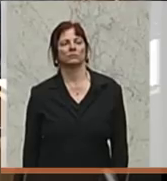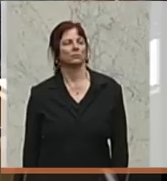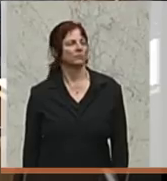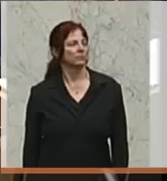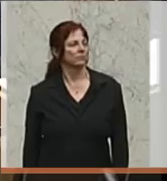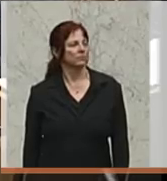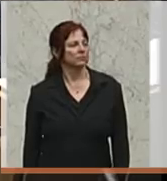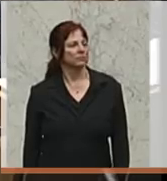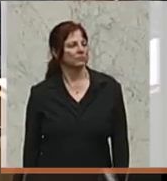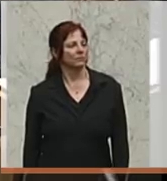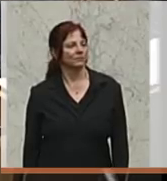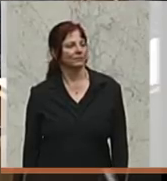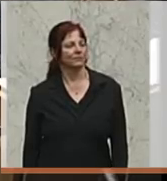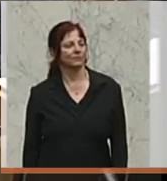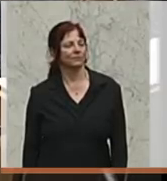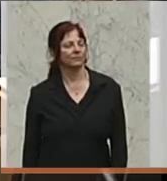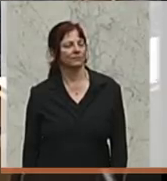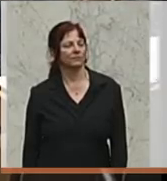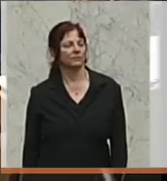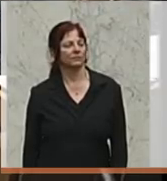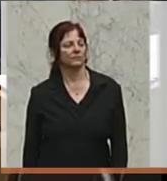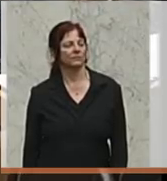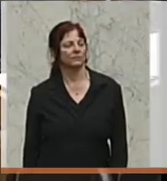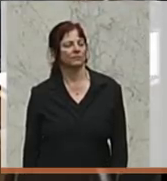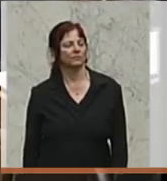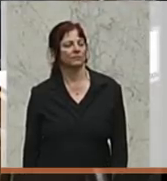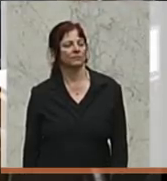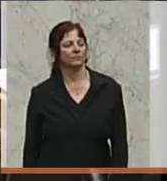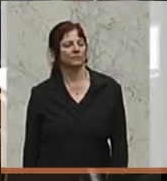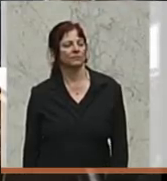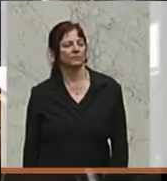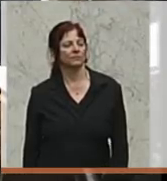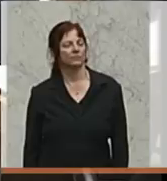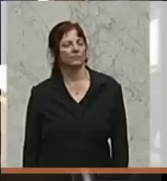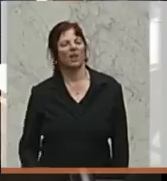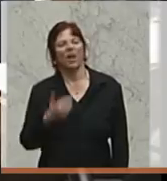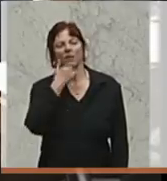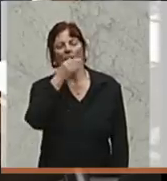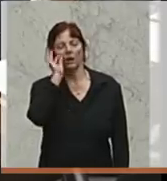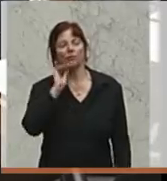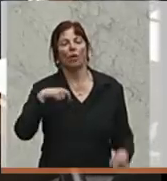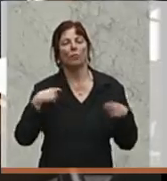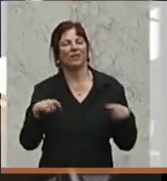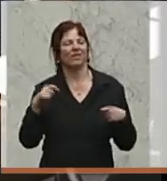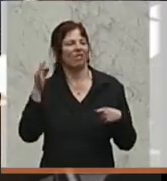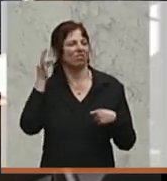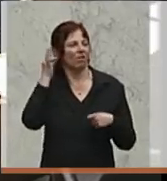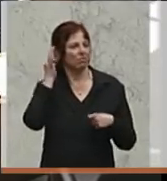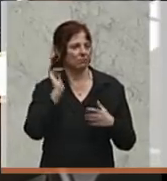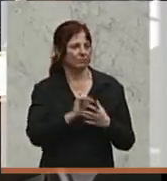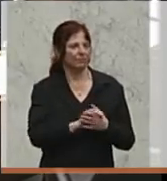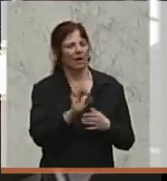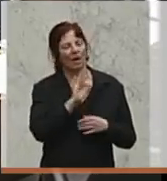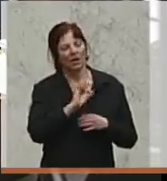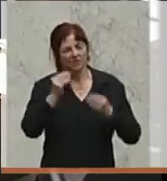Ja, damit ist die kurze Debatte auch zu Ende gegangen. Wir sind wieder zurück bei der Debatte um das Stabilitätsgesetz 2012 und